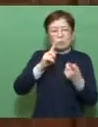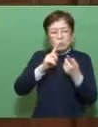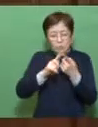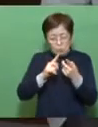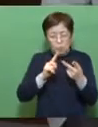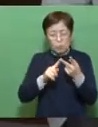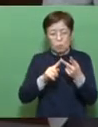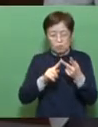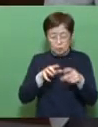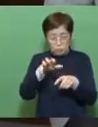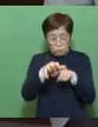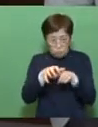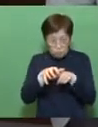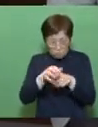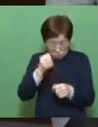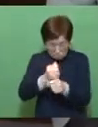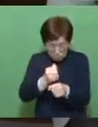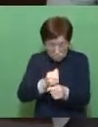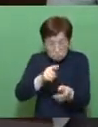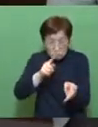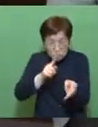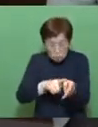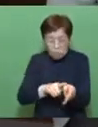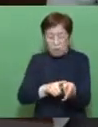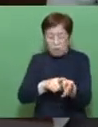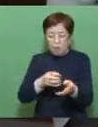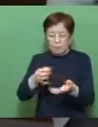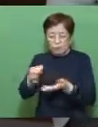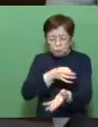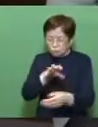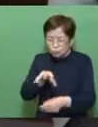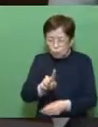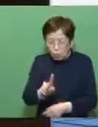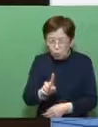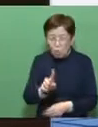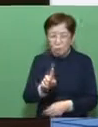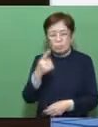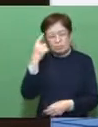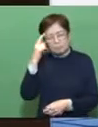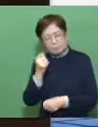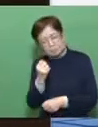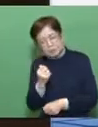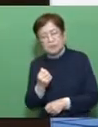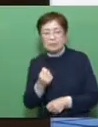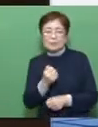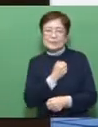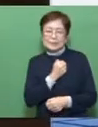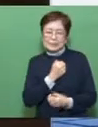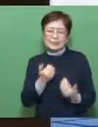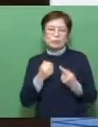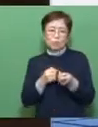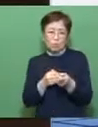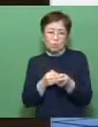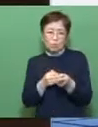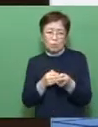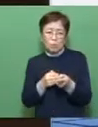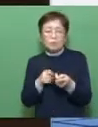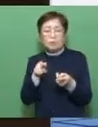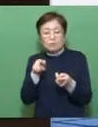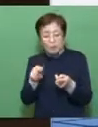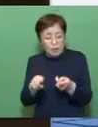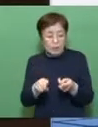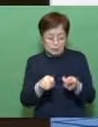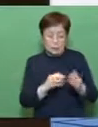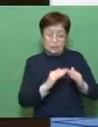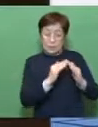経営もして反応開拓もしてうんうんでこれをですね農業施設を農業等が作っていただいてはい